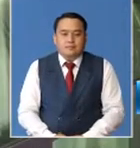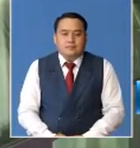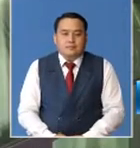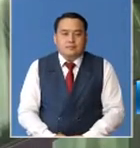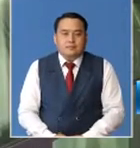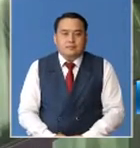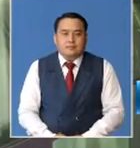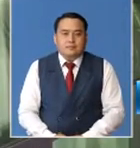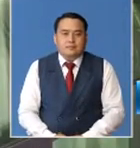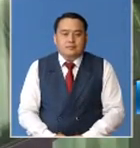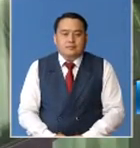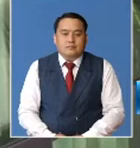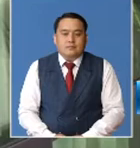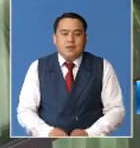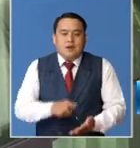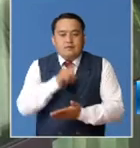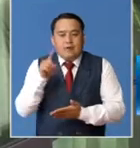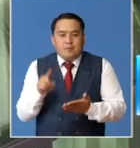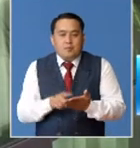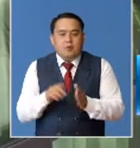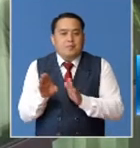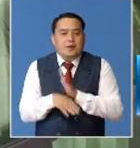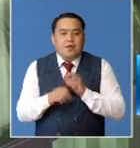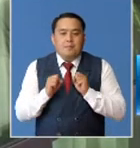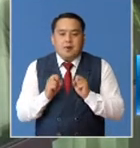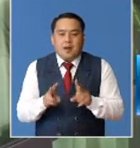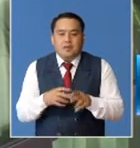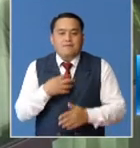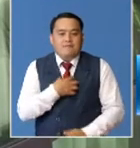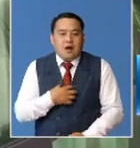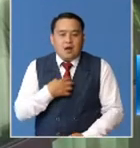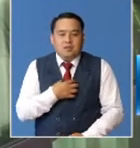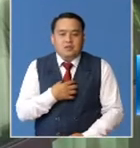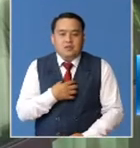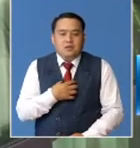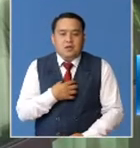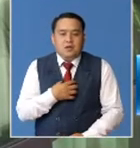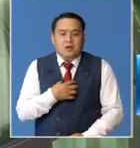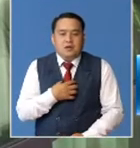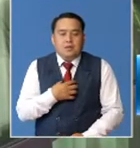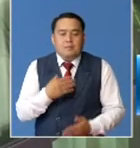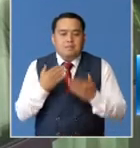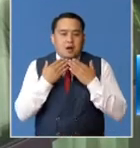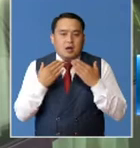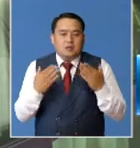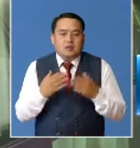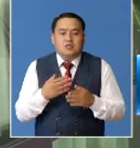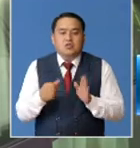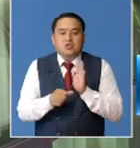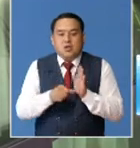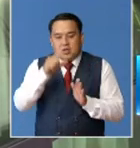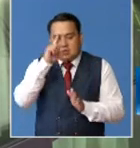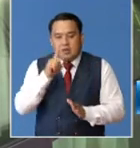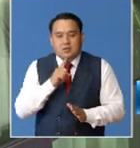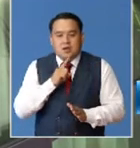Вопросы безопасности и охраны труда являются наиболее важными. Почему? Потому что буквально за последние вот полгода